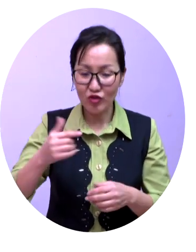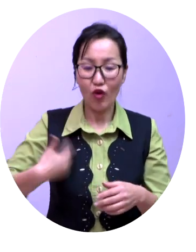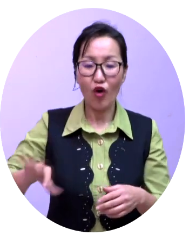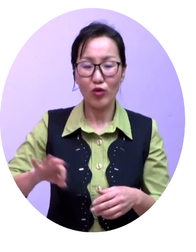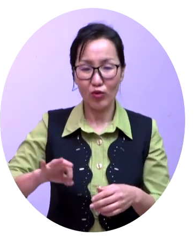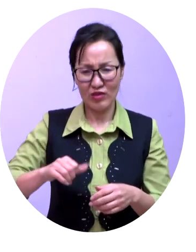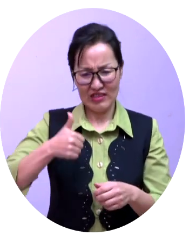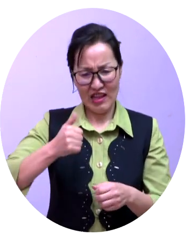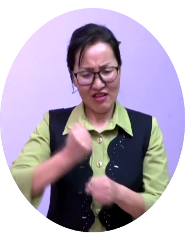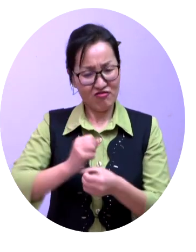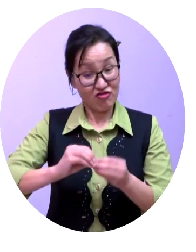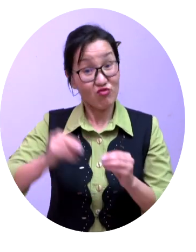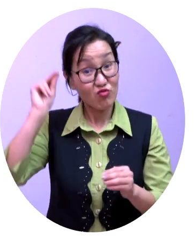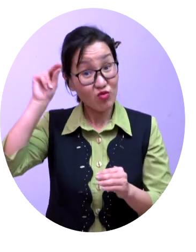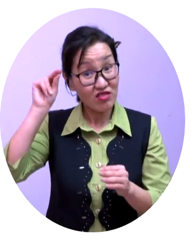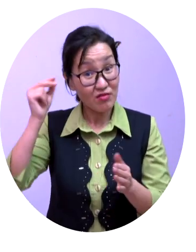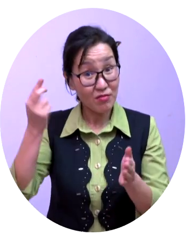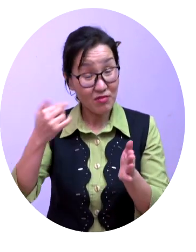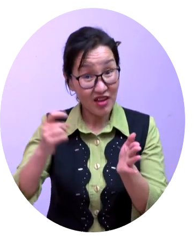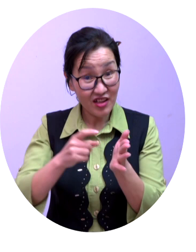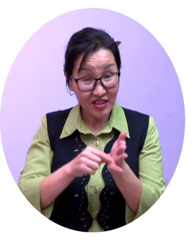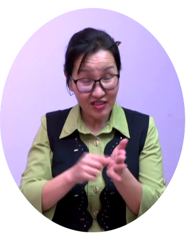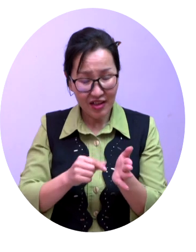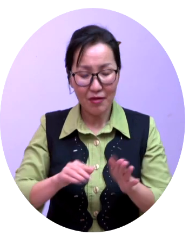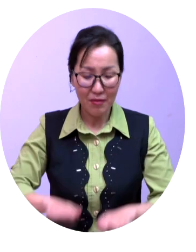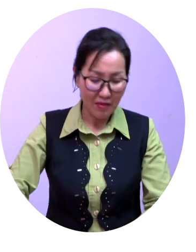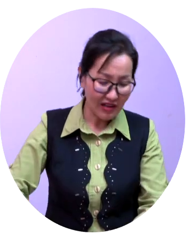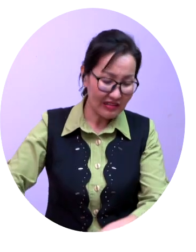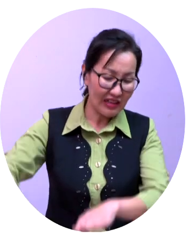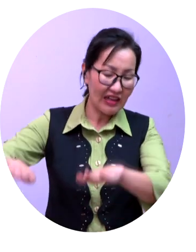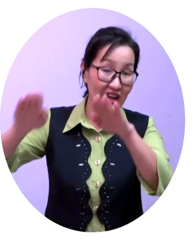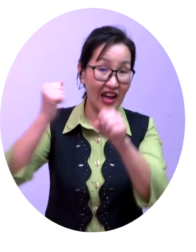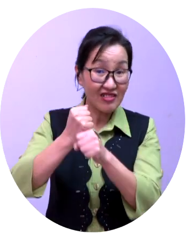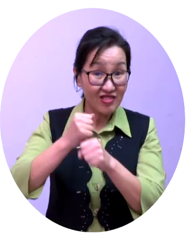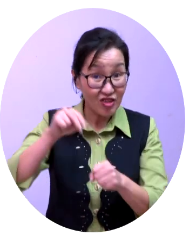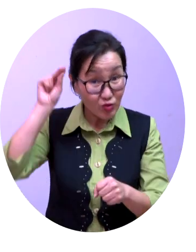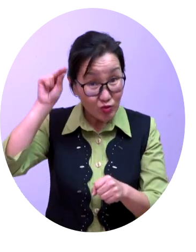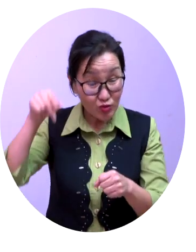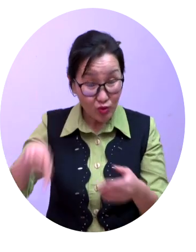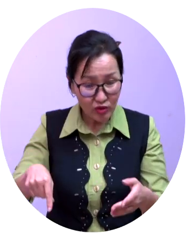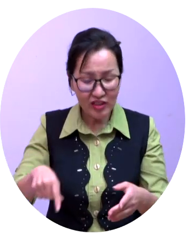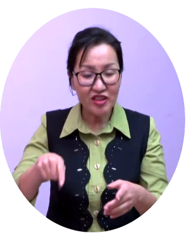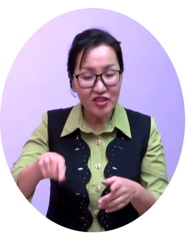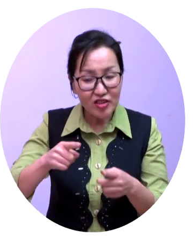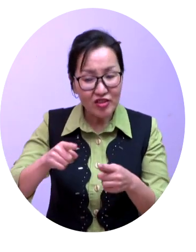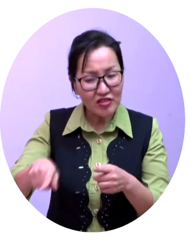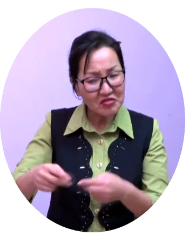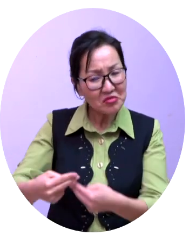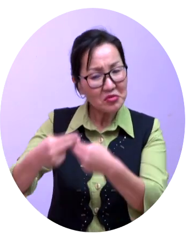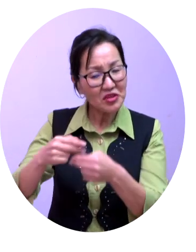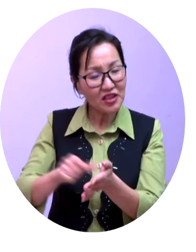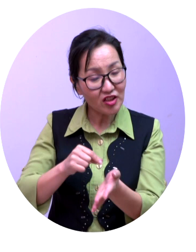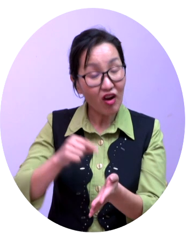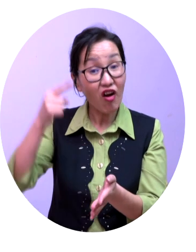хийж сурсан байх. Багаасаа ажил хөдөлмөр хийхийн ач тус, эс хийхийн гимийг ойлгосон байх.